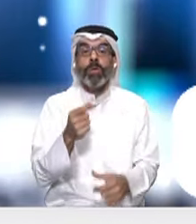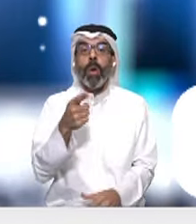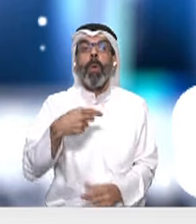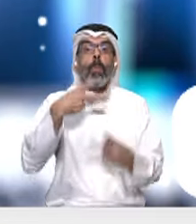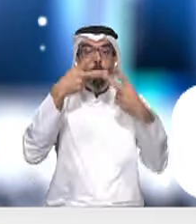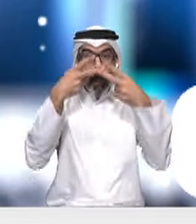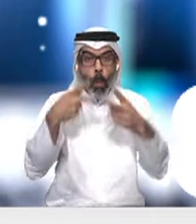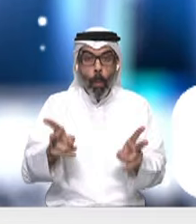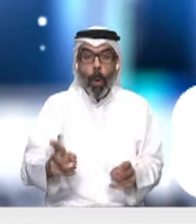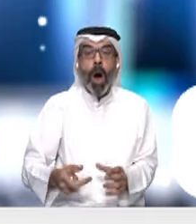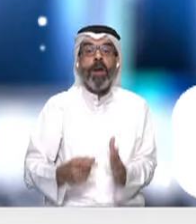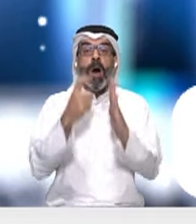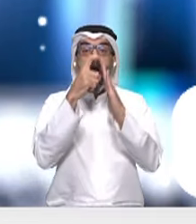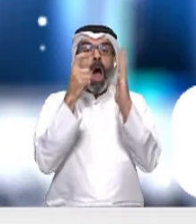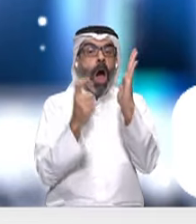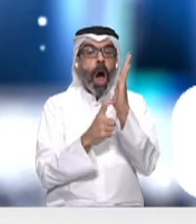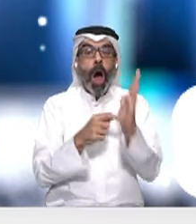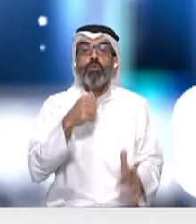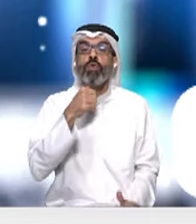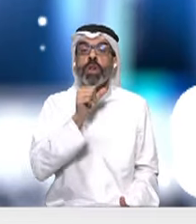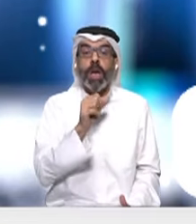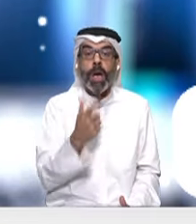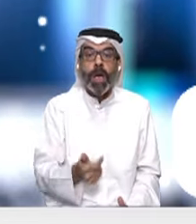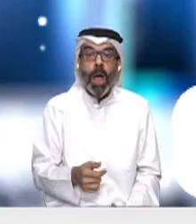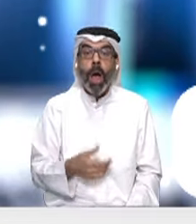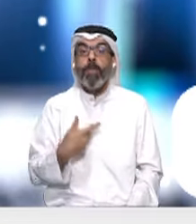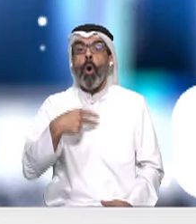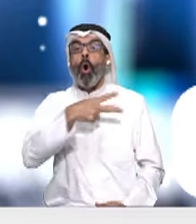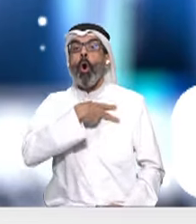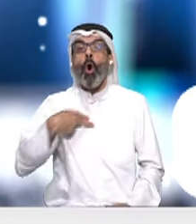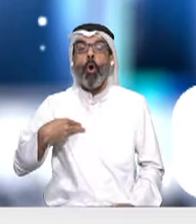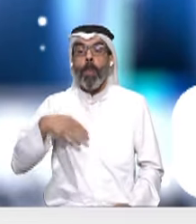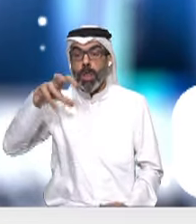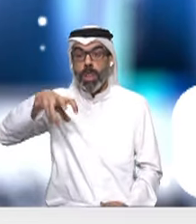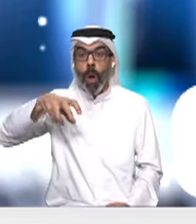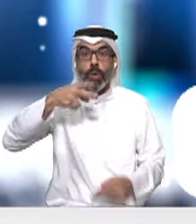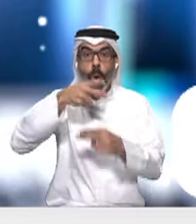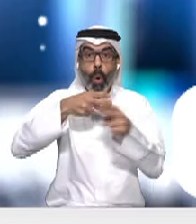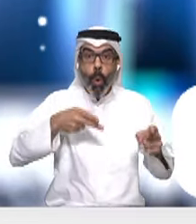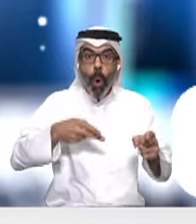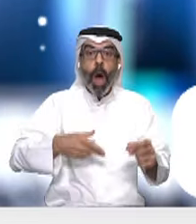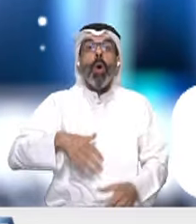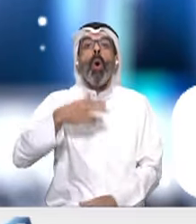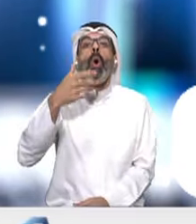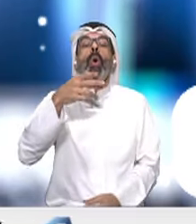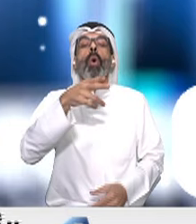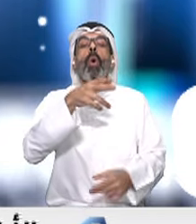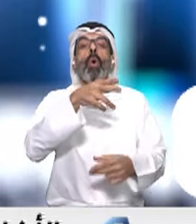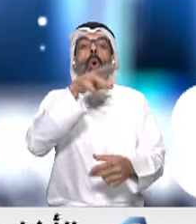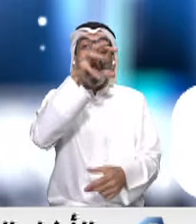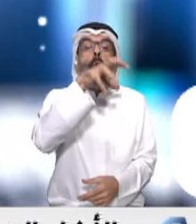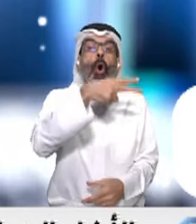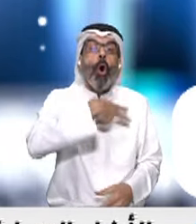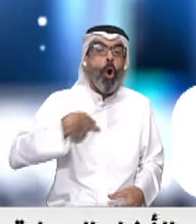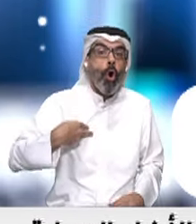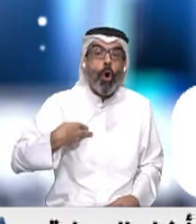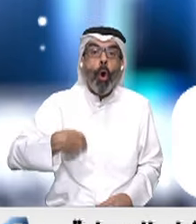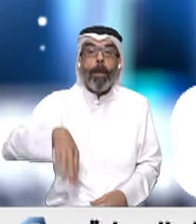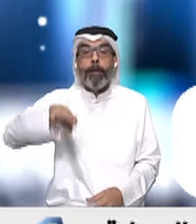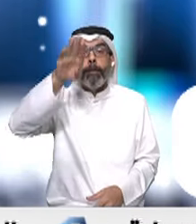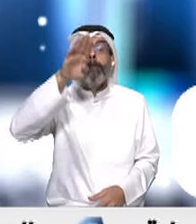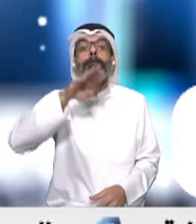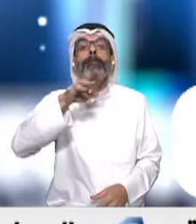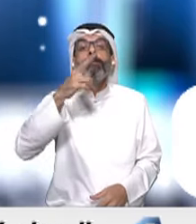مرسوم بشان مذكره التفاهم بين حكومه دوله الكويت وحكومه المملكه العربيه السعوديه للتعاون في مجال